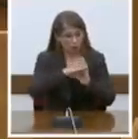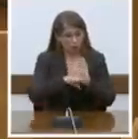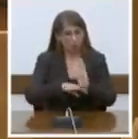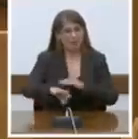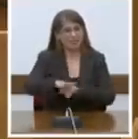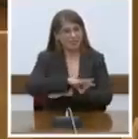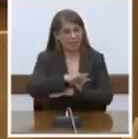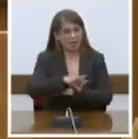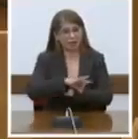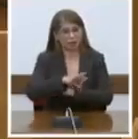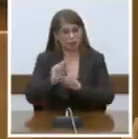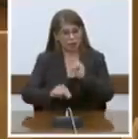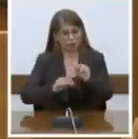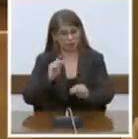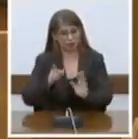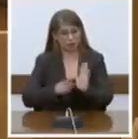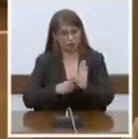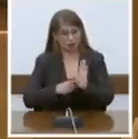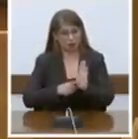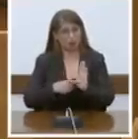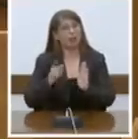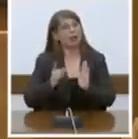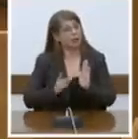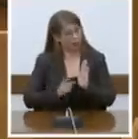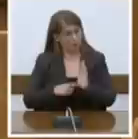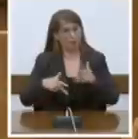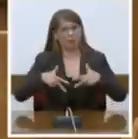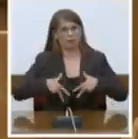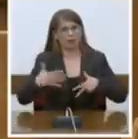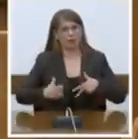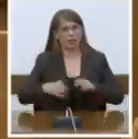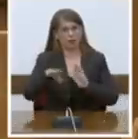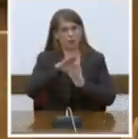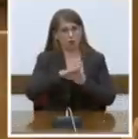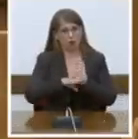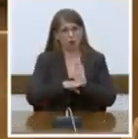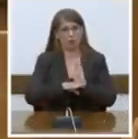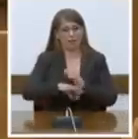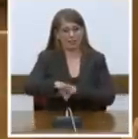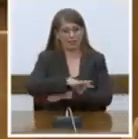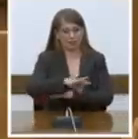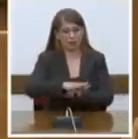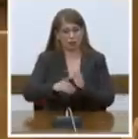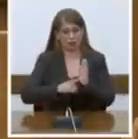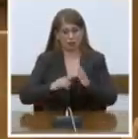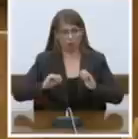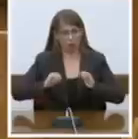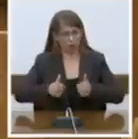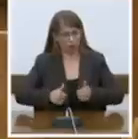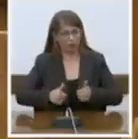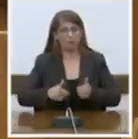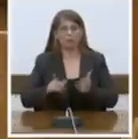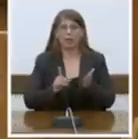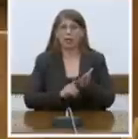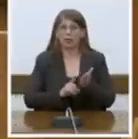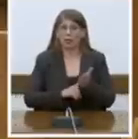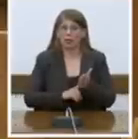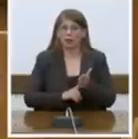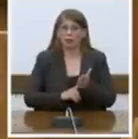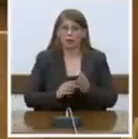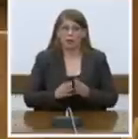κυβέρνηση να θέσει πρόγραμμα και σχέδιο νομοθετικής πρωτοβουλίας. Θα πρέπει, αντί να